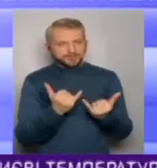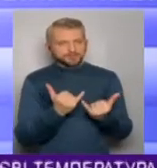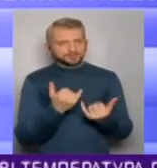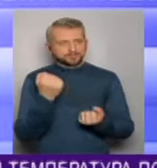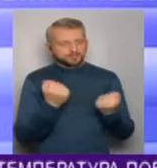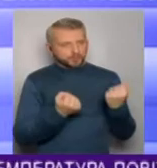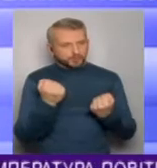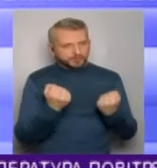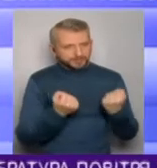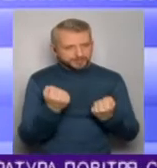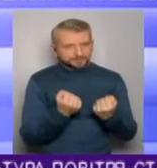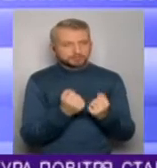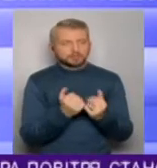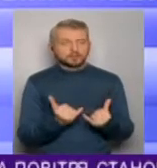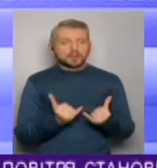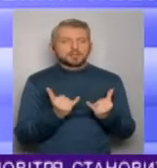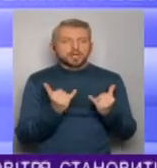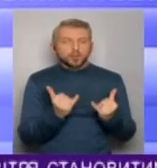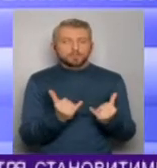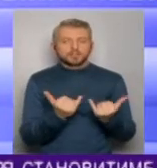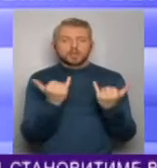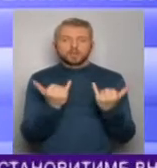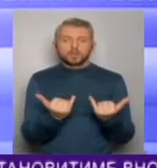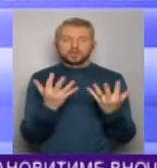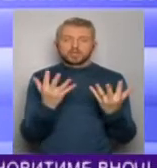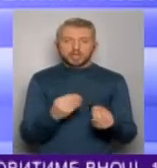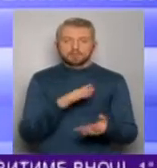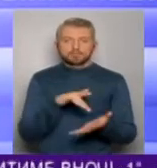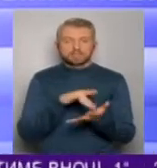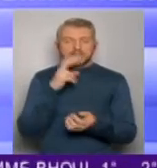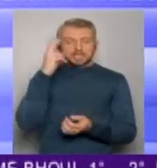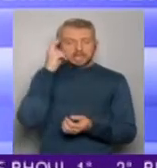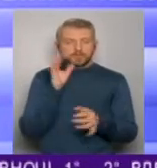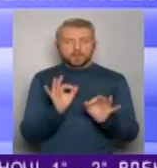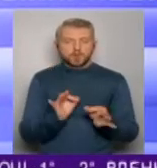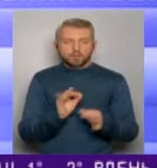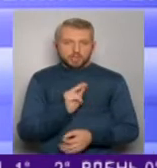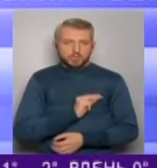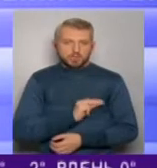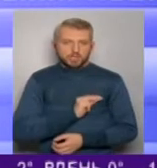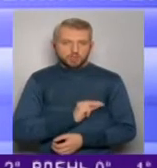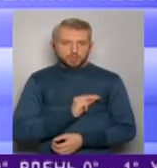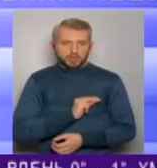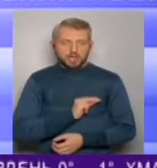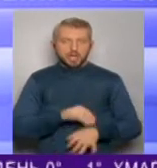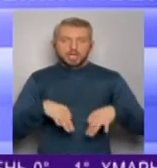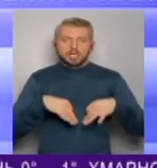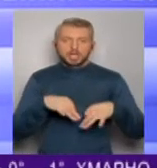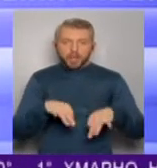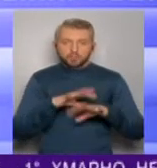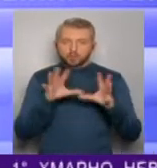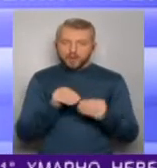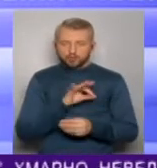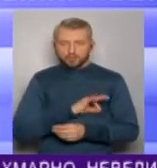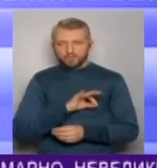власників транспортних засобів. Шановні, на сьогоднішній день в місті Києві нормально працює транспорт загального